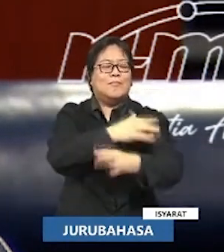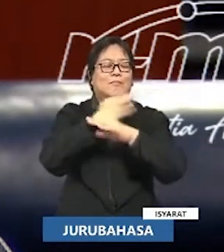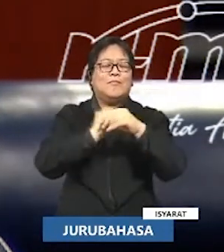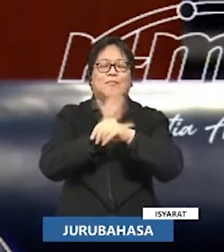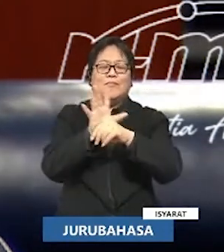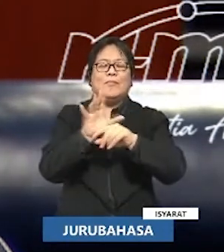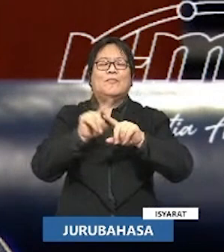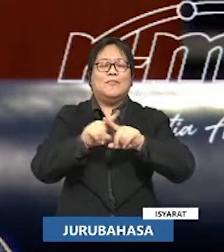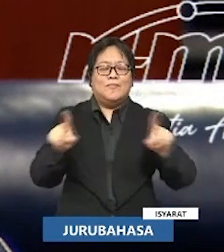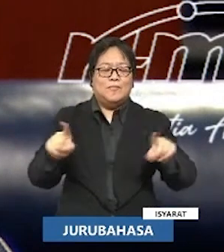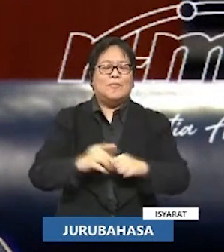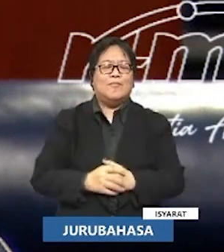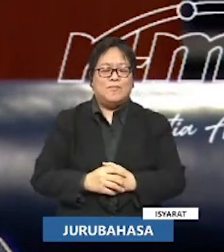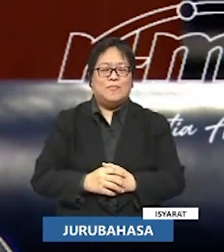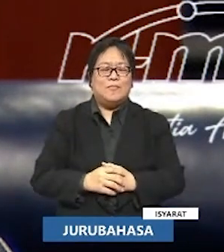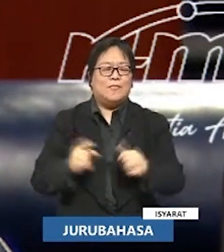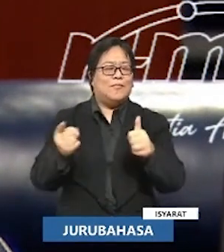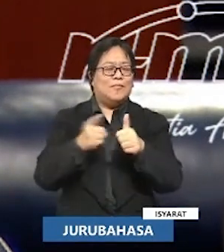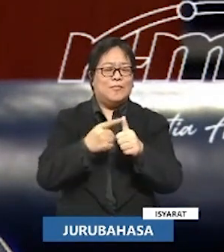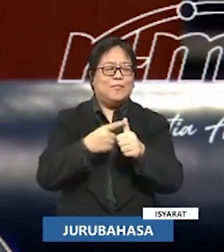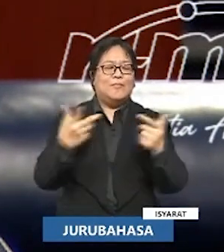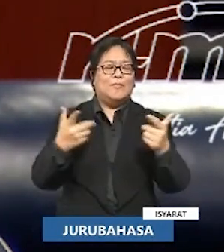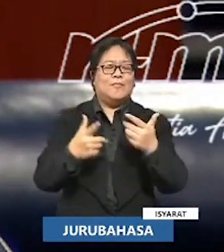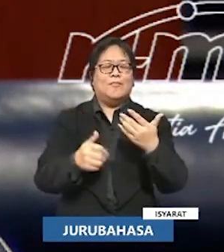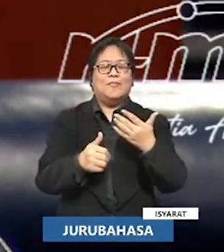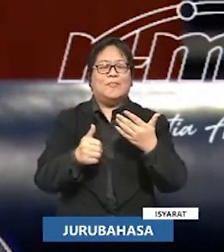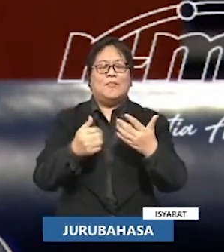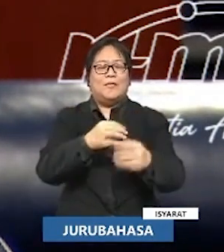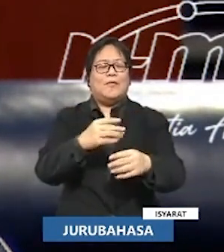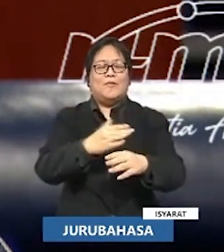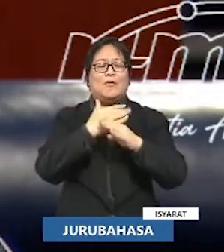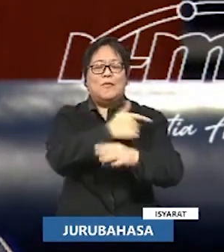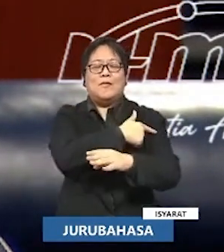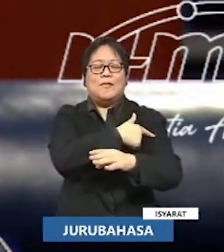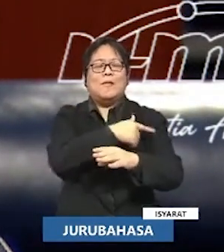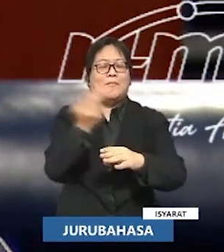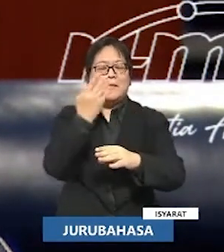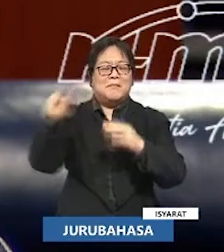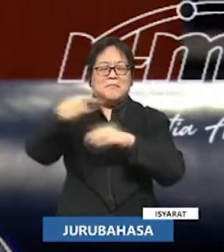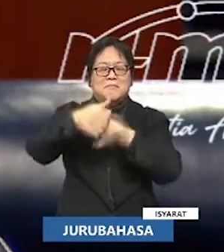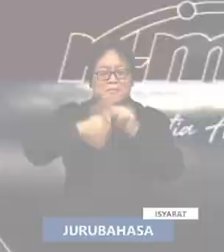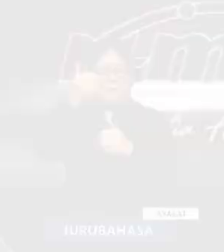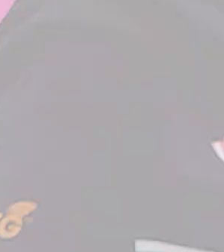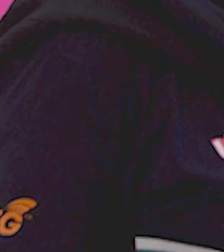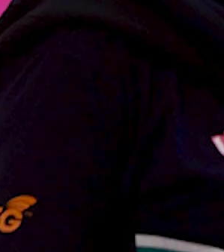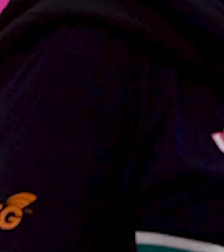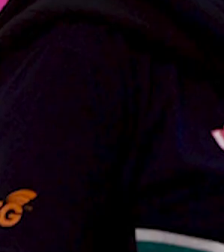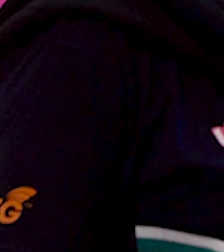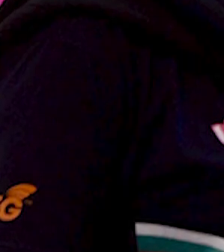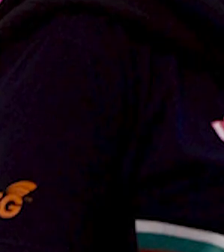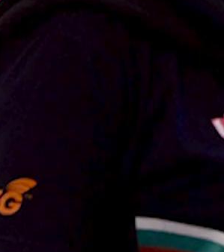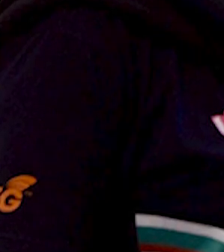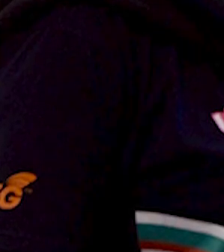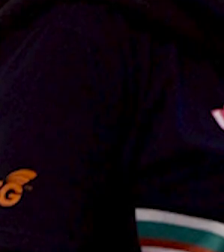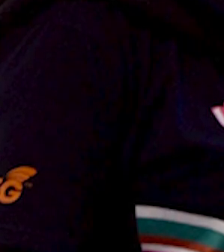COVID, tetapi yang pertamanya, vaksinasi untuk influenza kita tak bagi, diambil di swasta. Okey, baik.